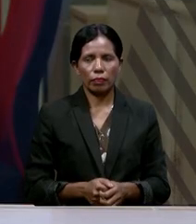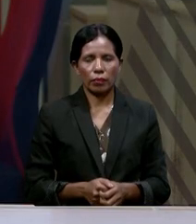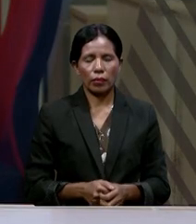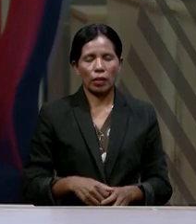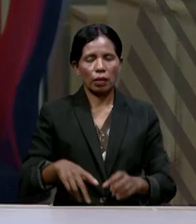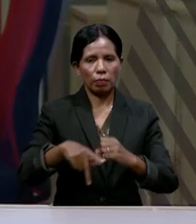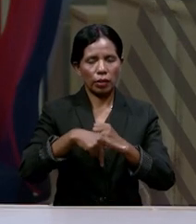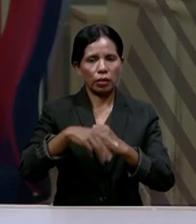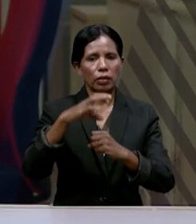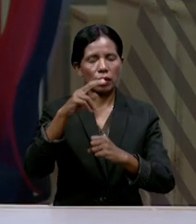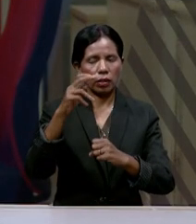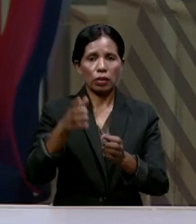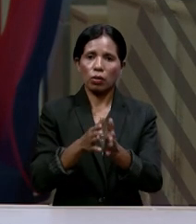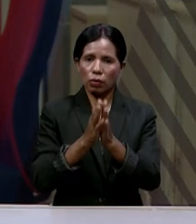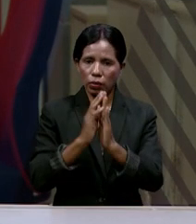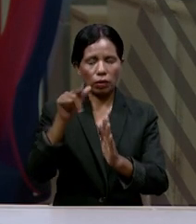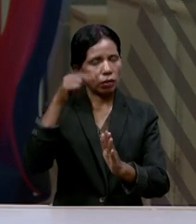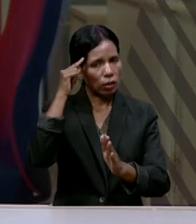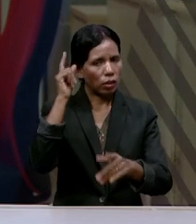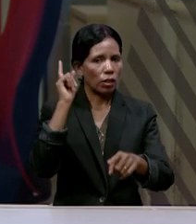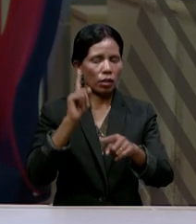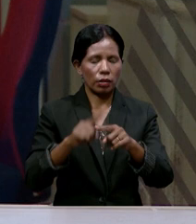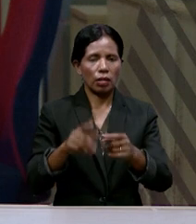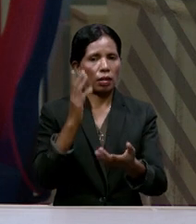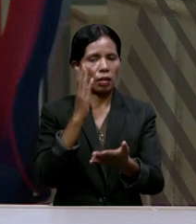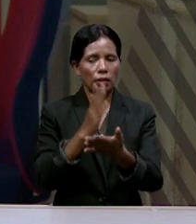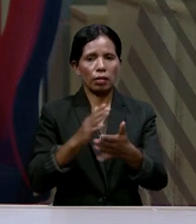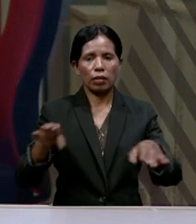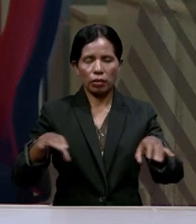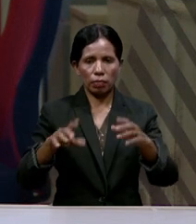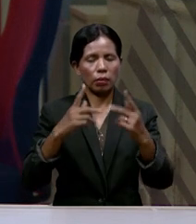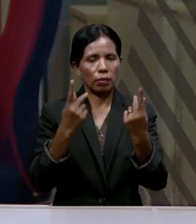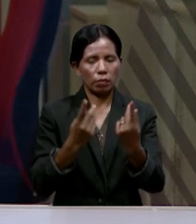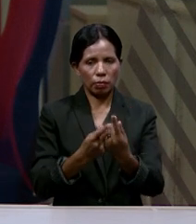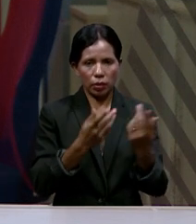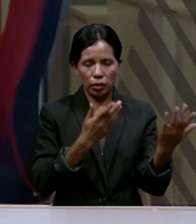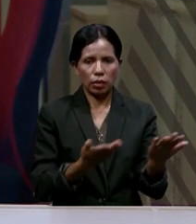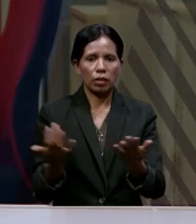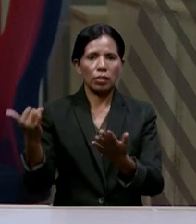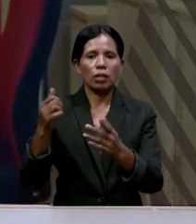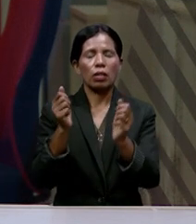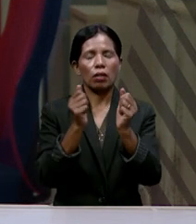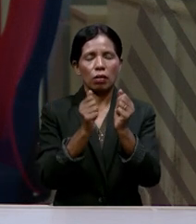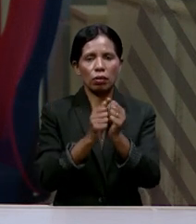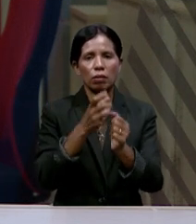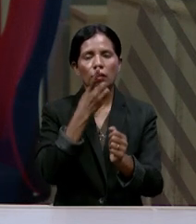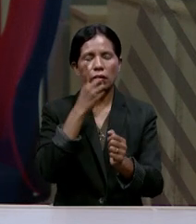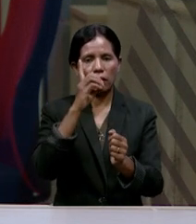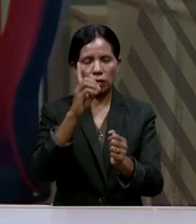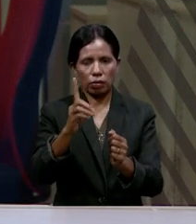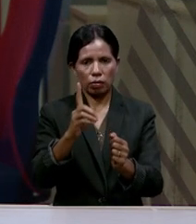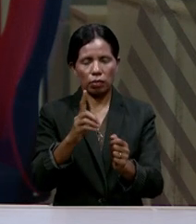Bancada CNRT, russo governo, la bela impede serviço companhia importadora Cira ro declaração